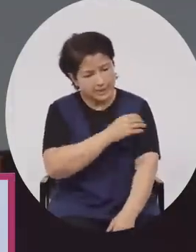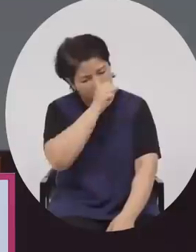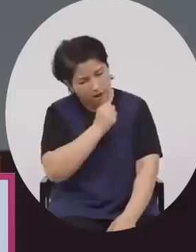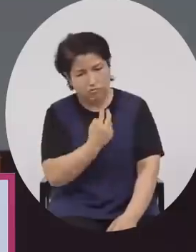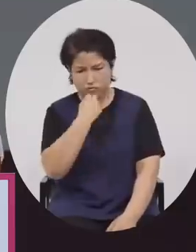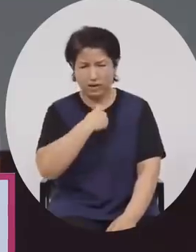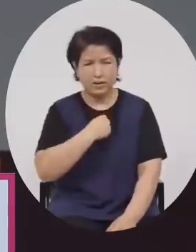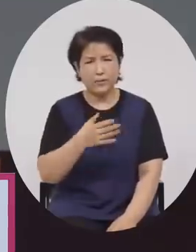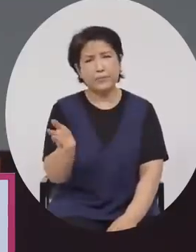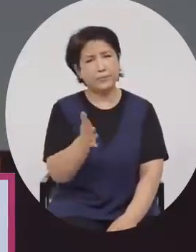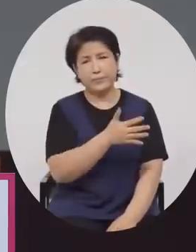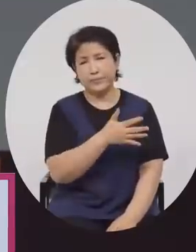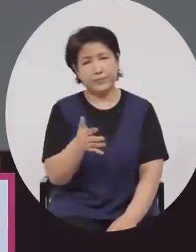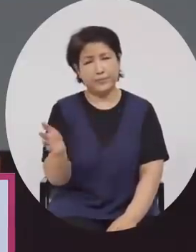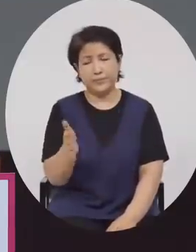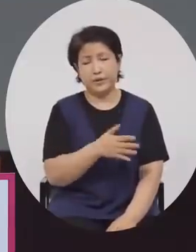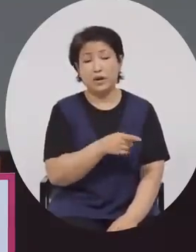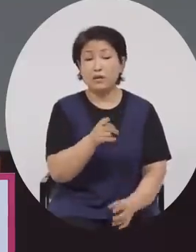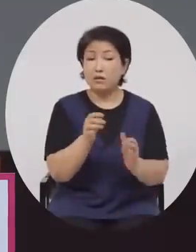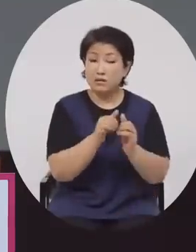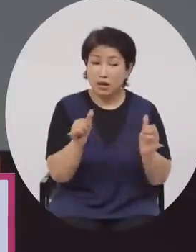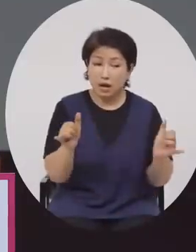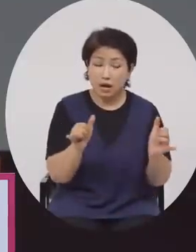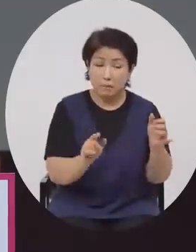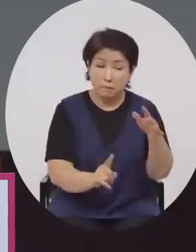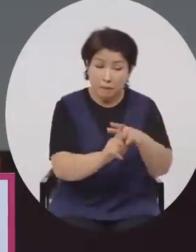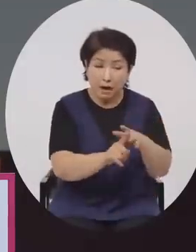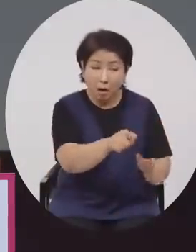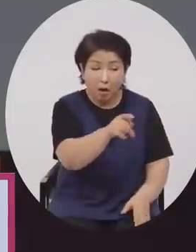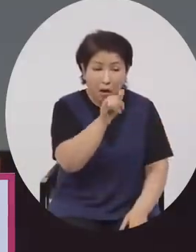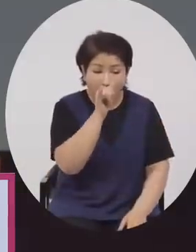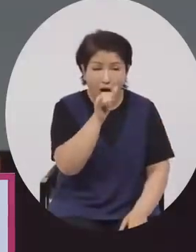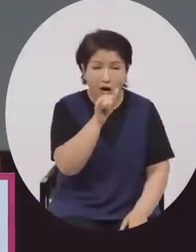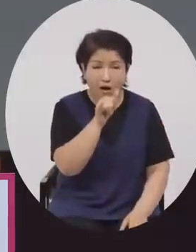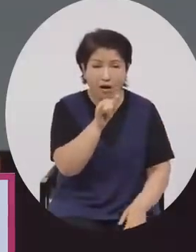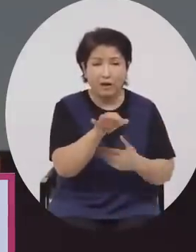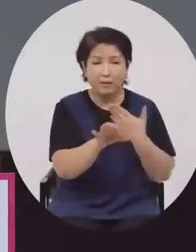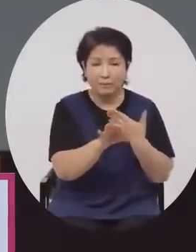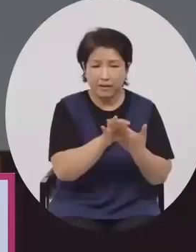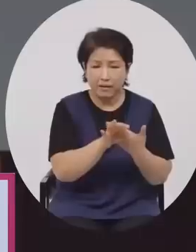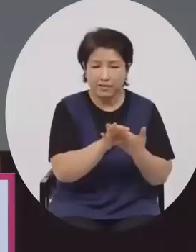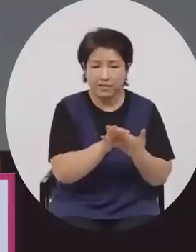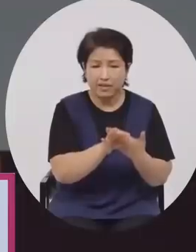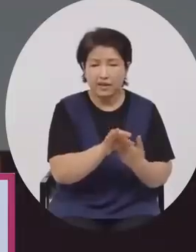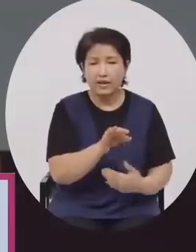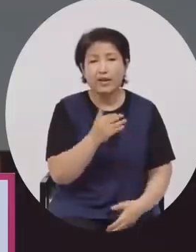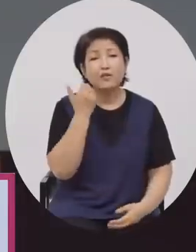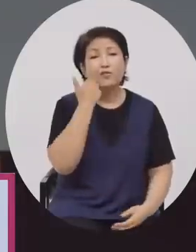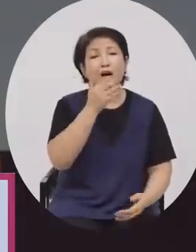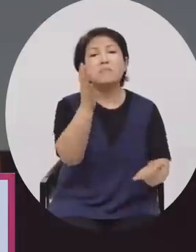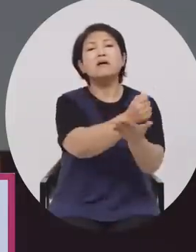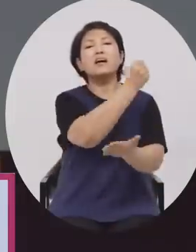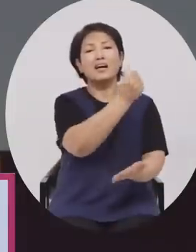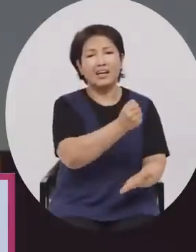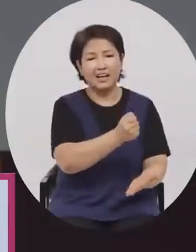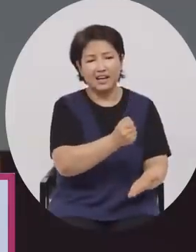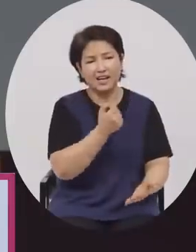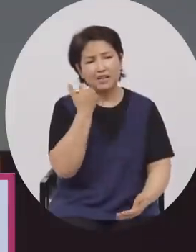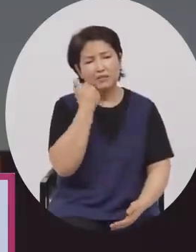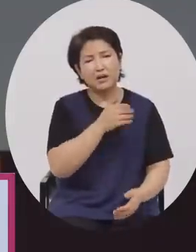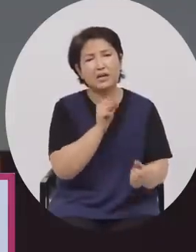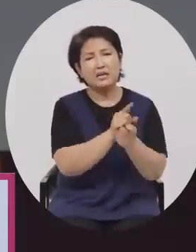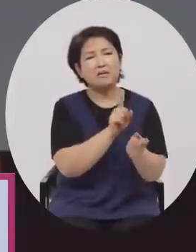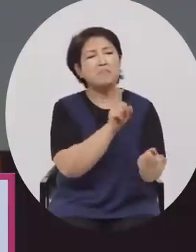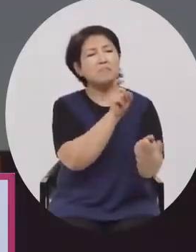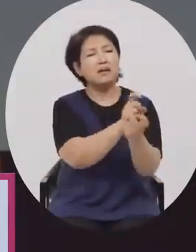없어. 또 그런 인간은 설령 어쩌다가 있다 해도 그건 나 같은 손에 옷 가, 딴 사람이 바로 채갈까? 딴 사람이